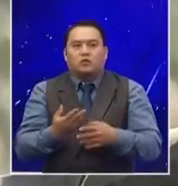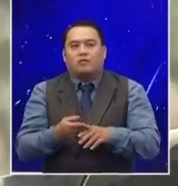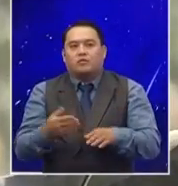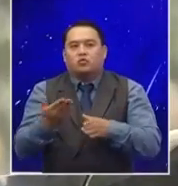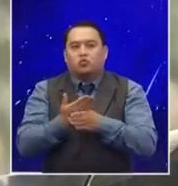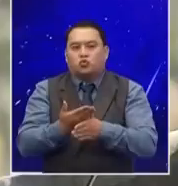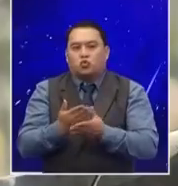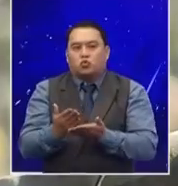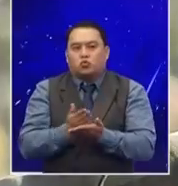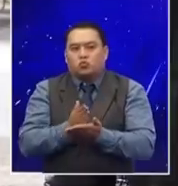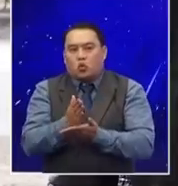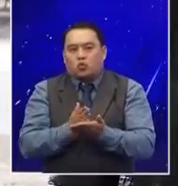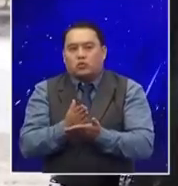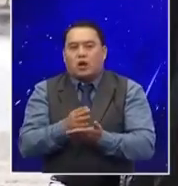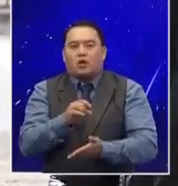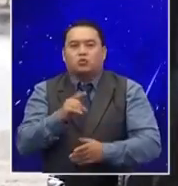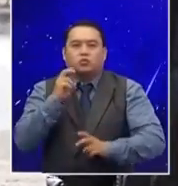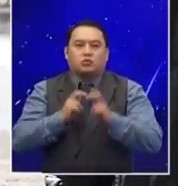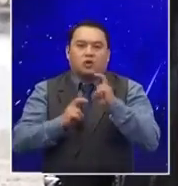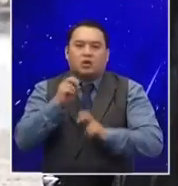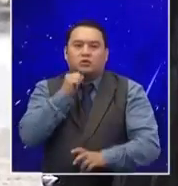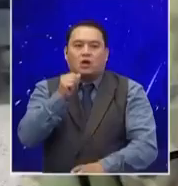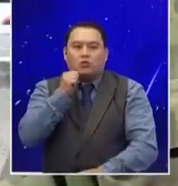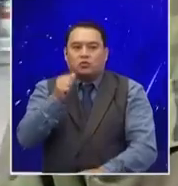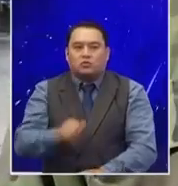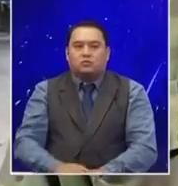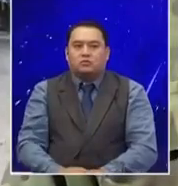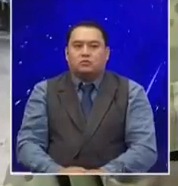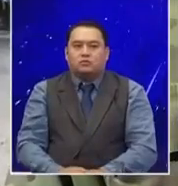службе пробации его трудоустроили на Аксузский сахарный завод.